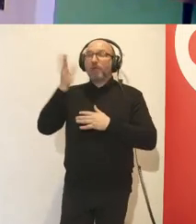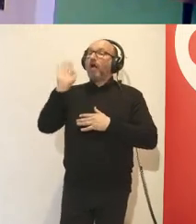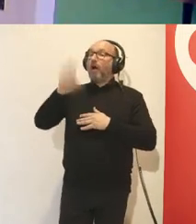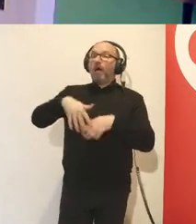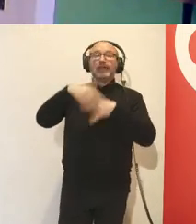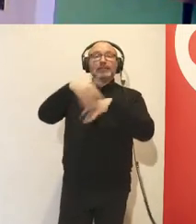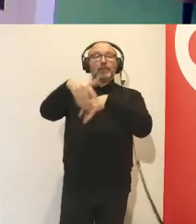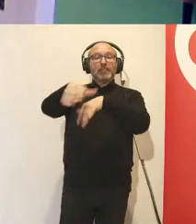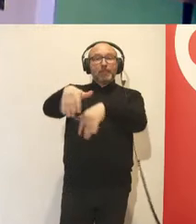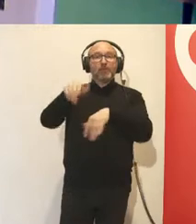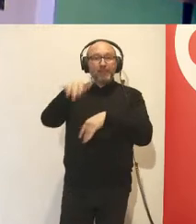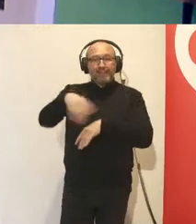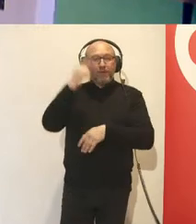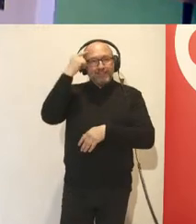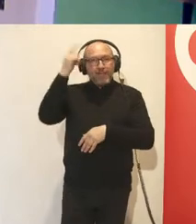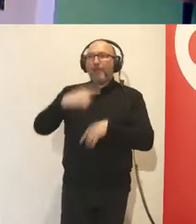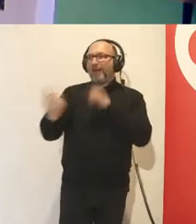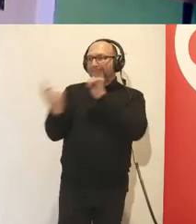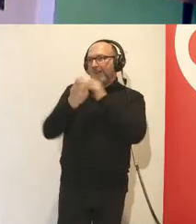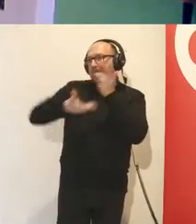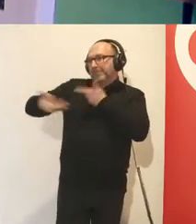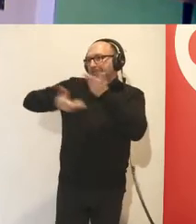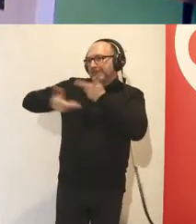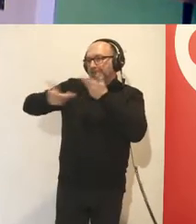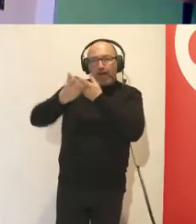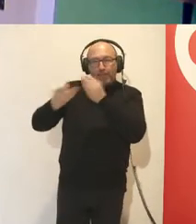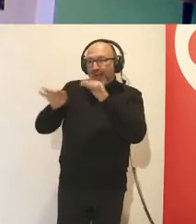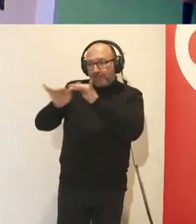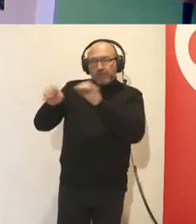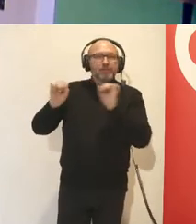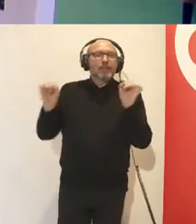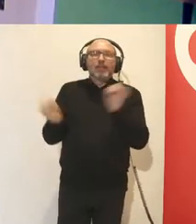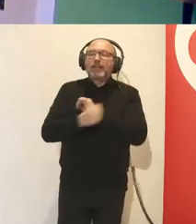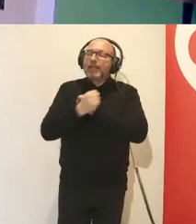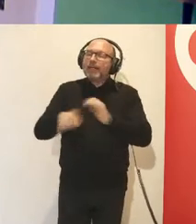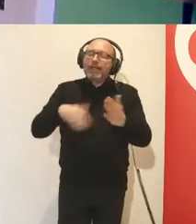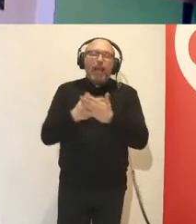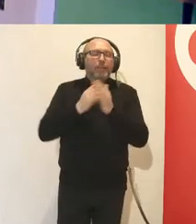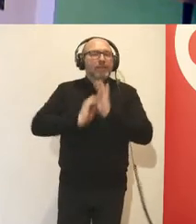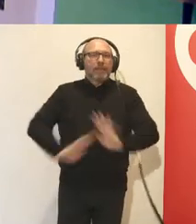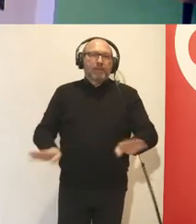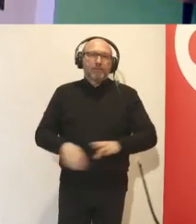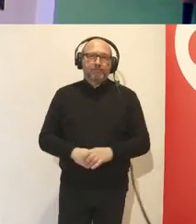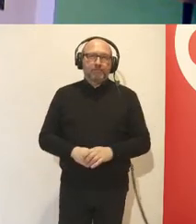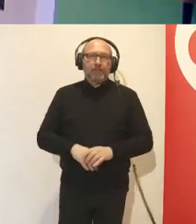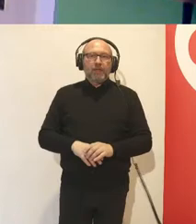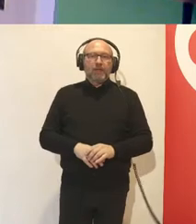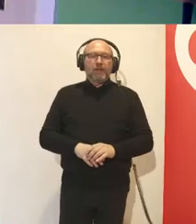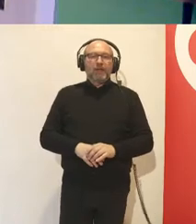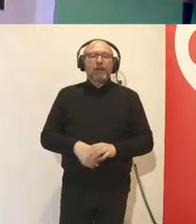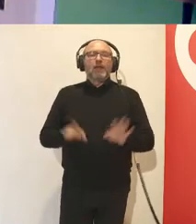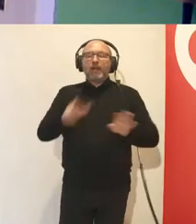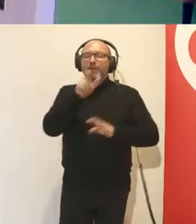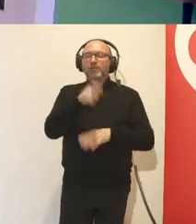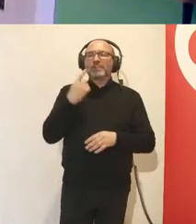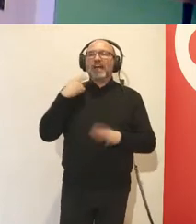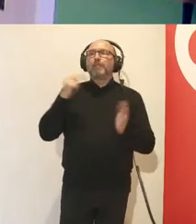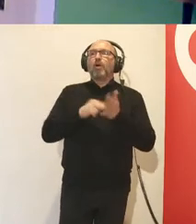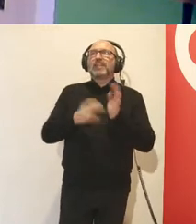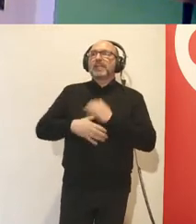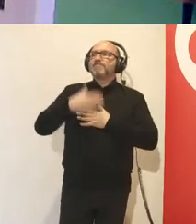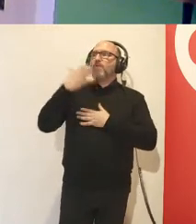gehen und glauben sie können reden und es klappt einfach nicht wenn jemand die politik als das böse ansieht und 13